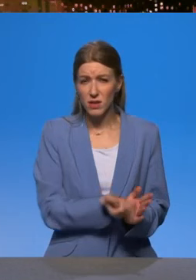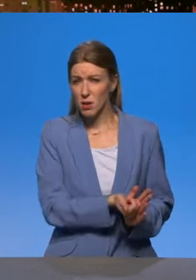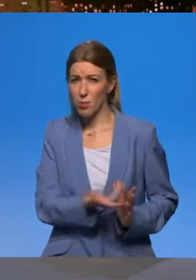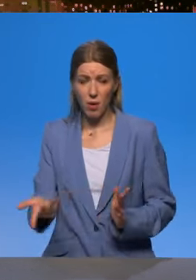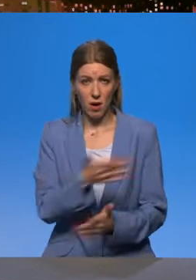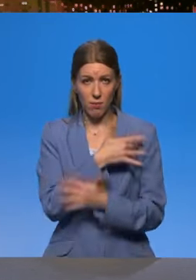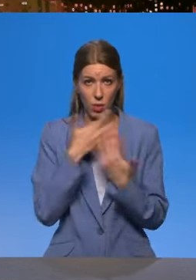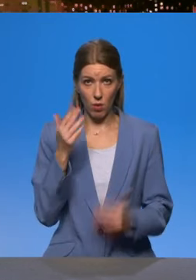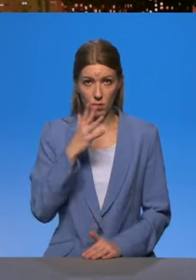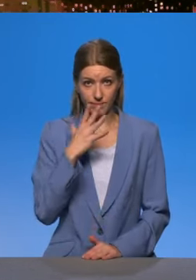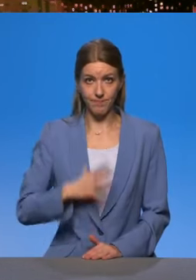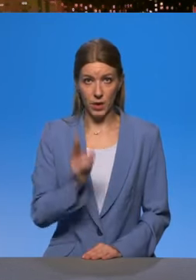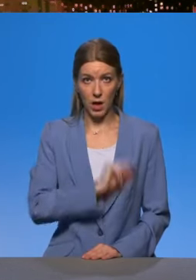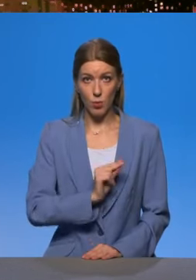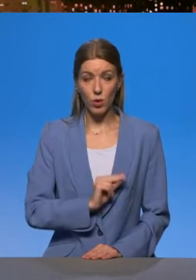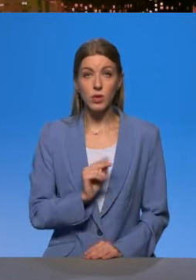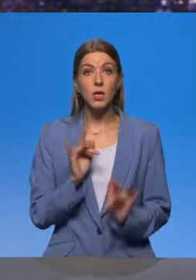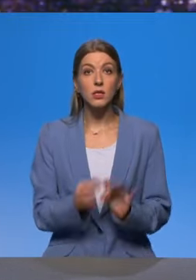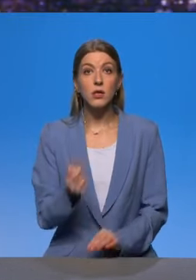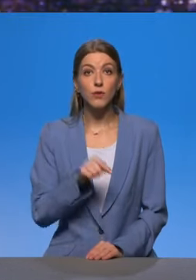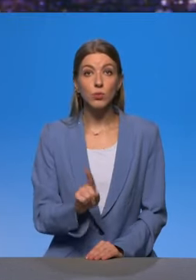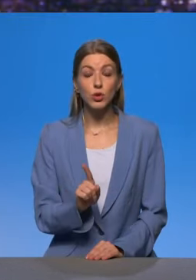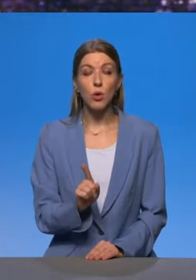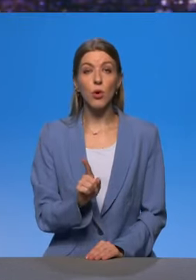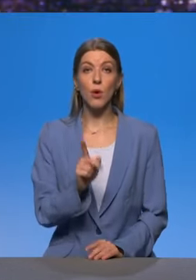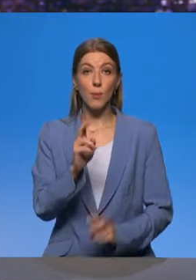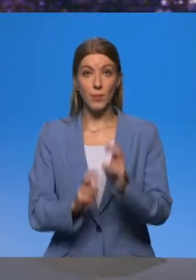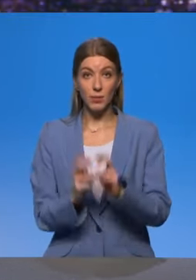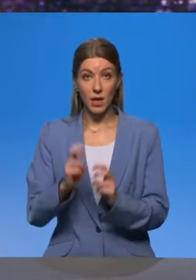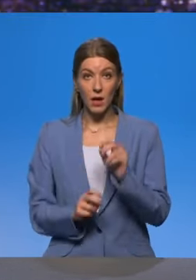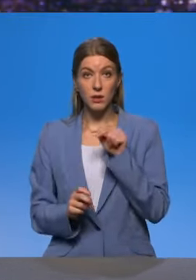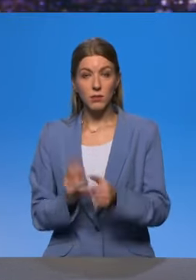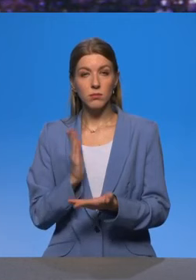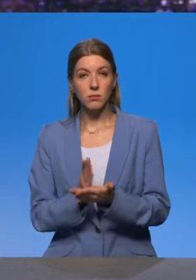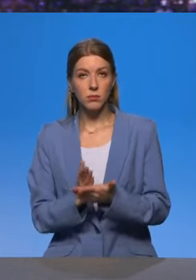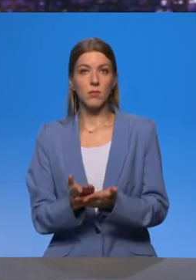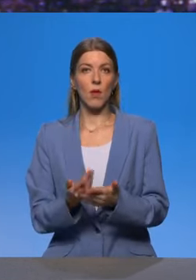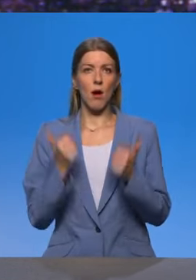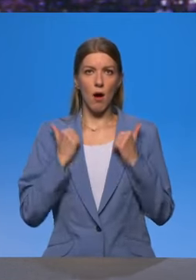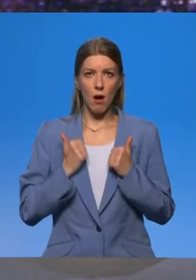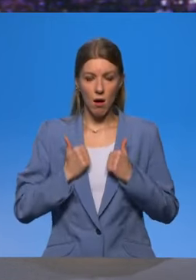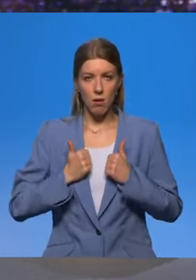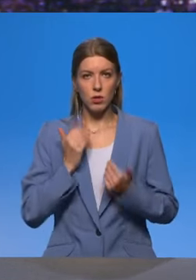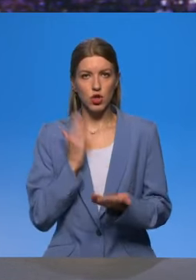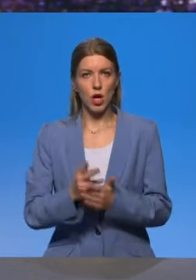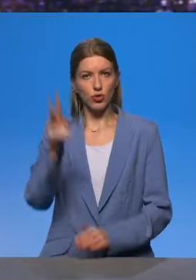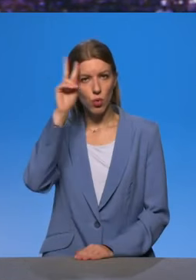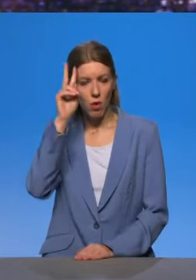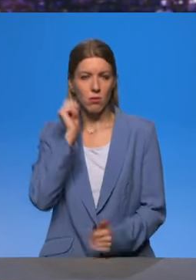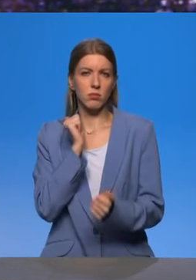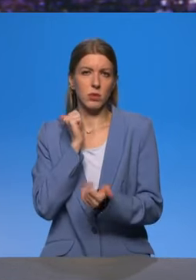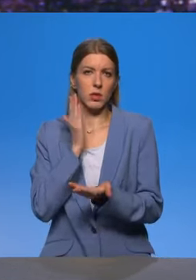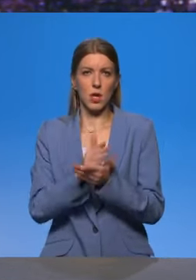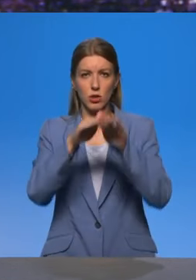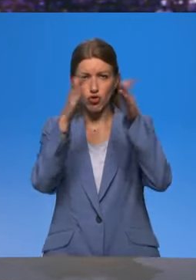профессиях. Но дело в том, что на крупных предприятиях есть душевые кабины, есть нормальные туалеты, есть раздевалки нормальными